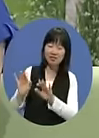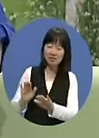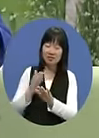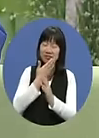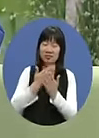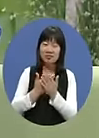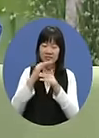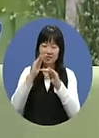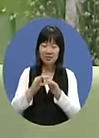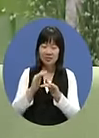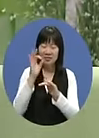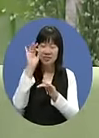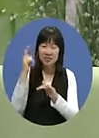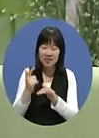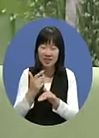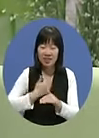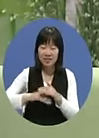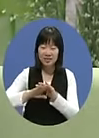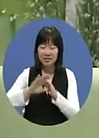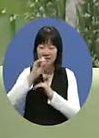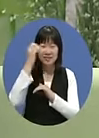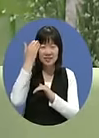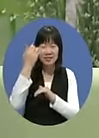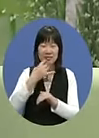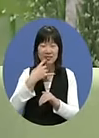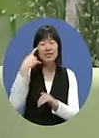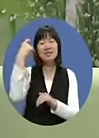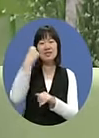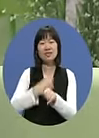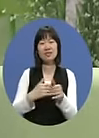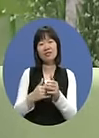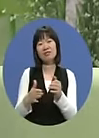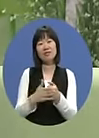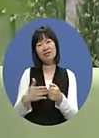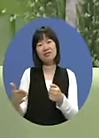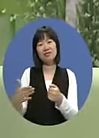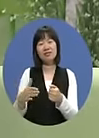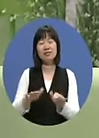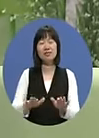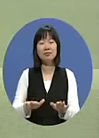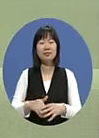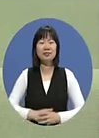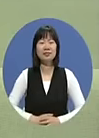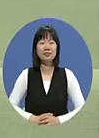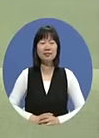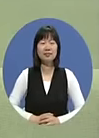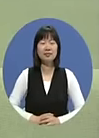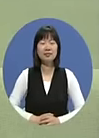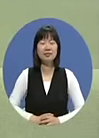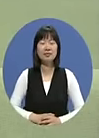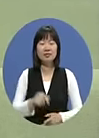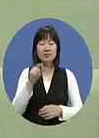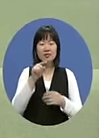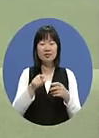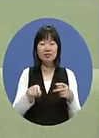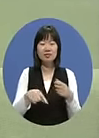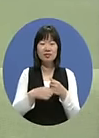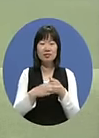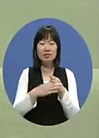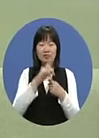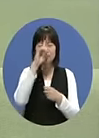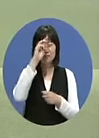중요한 내용은 안 보고 알아두면 좋아서 네. 이것만 또 보고 있거든요. 이상한 것만 기억해요. 참고서를 보면. 그리고 이제 초중고등학교